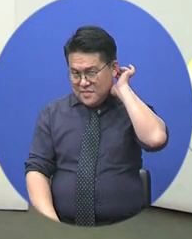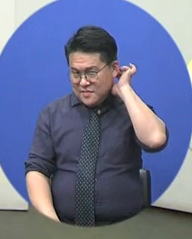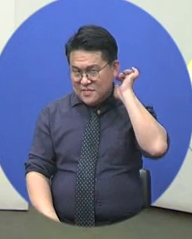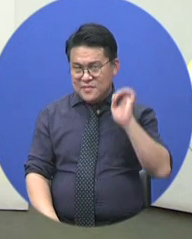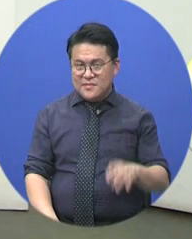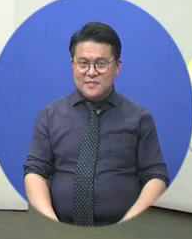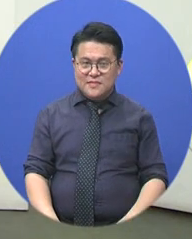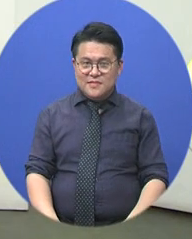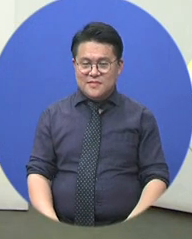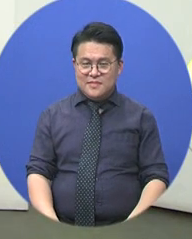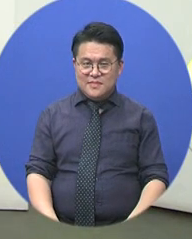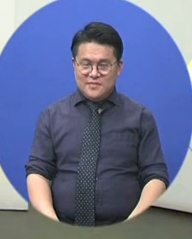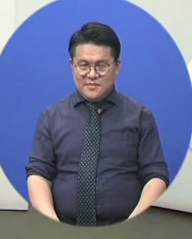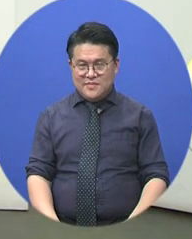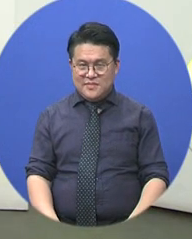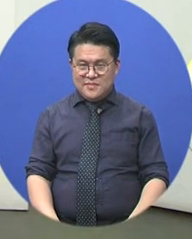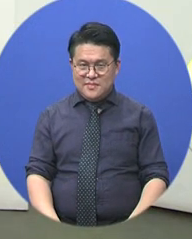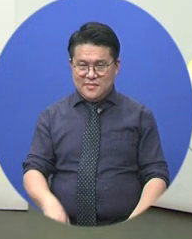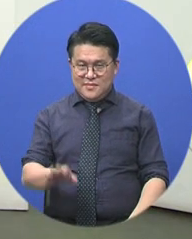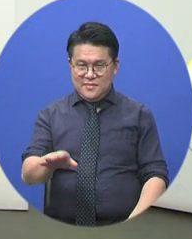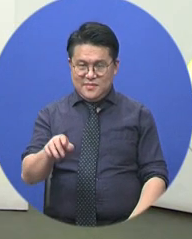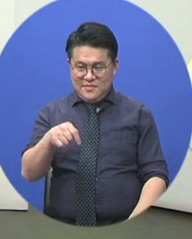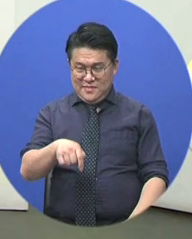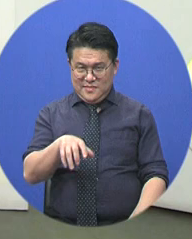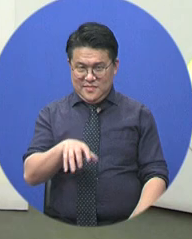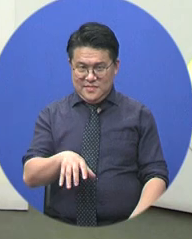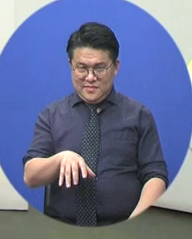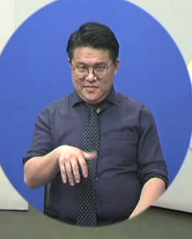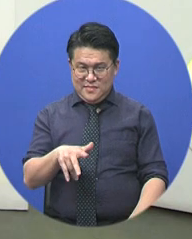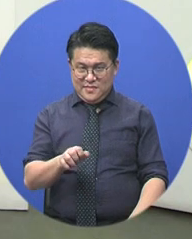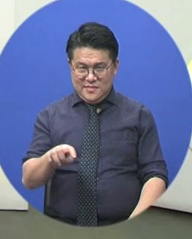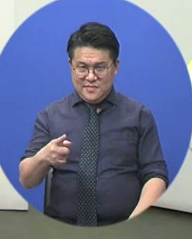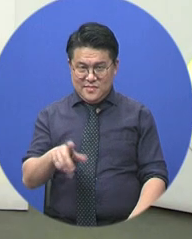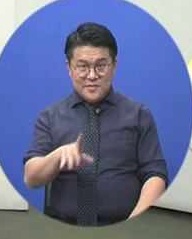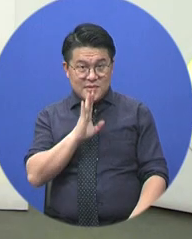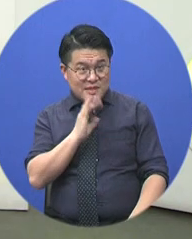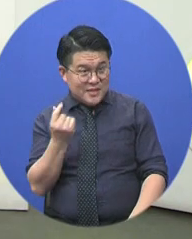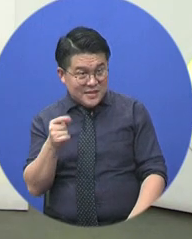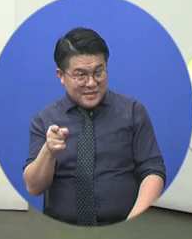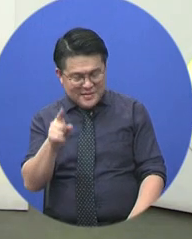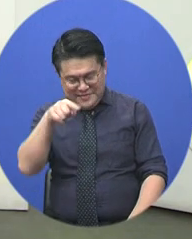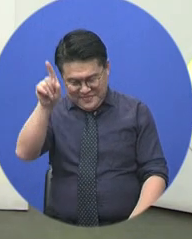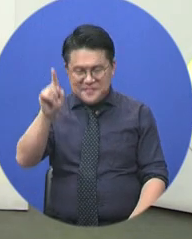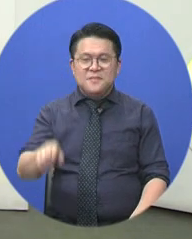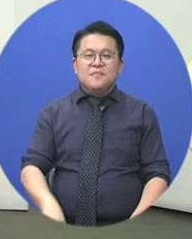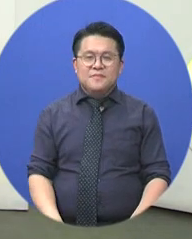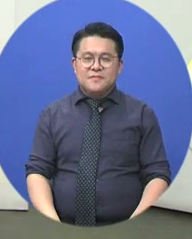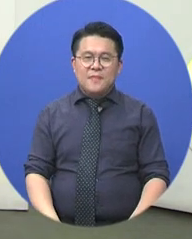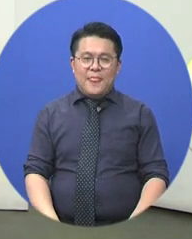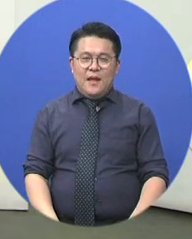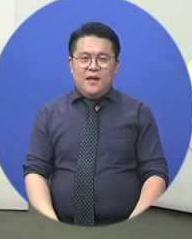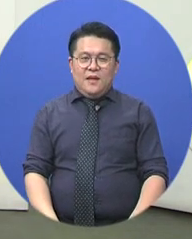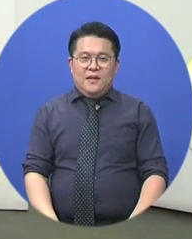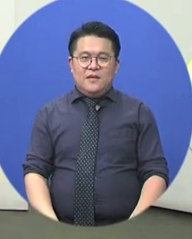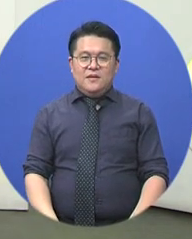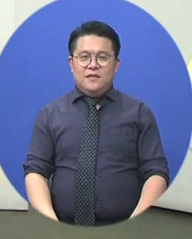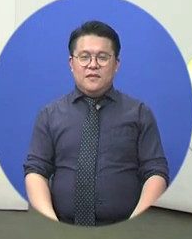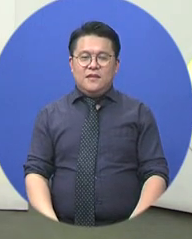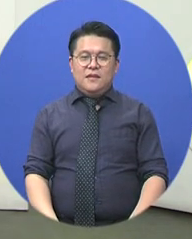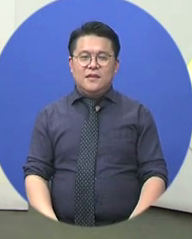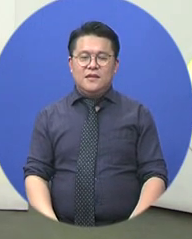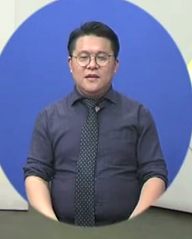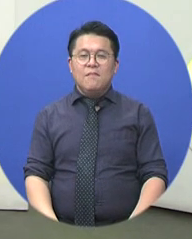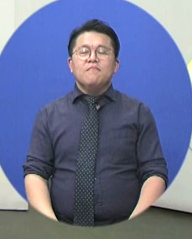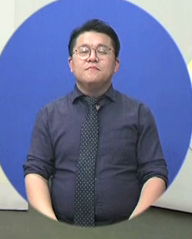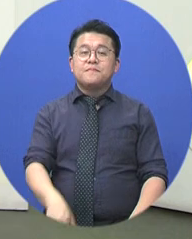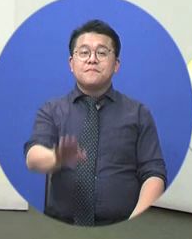미스님. 안녕하세요. 예. 여기는 청파동 그거잖아요. 그죠? 예, 예, 맞아요. 네, 네.